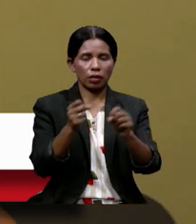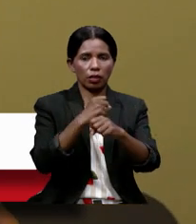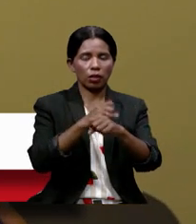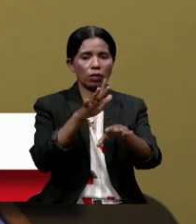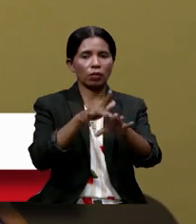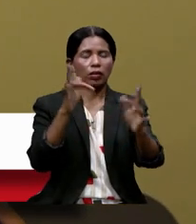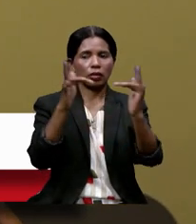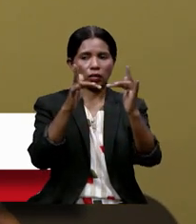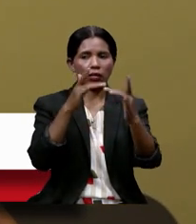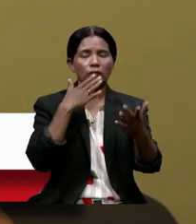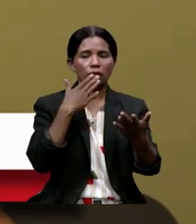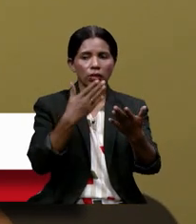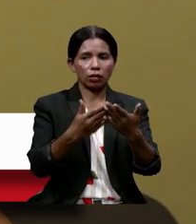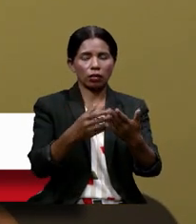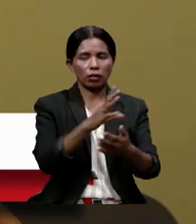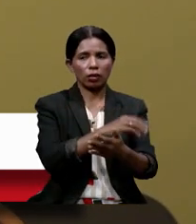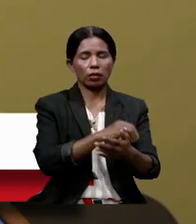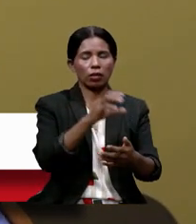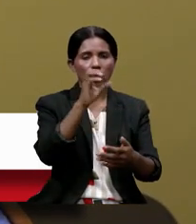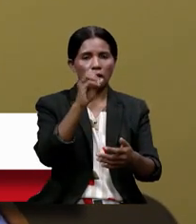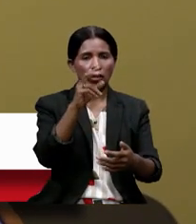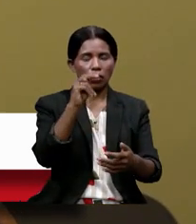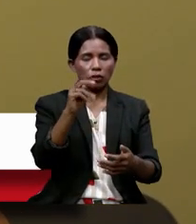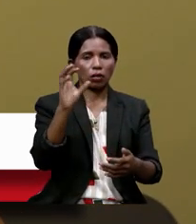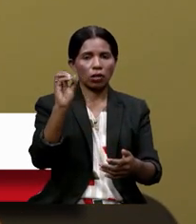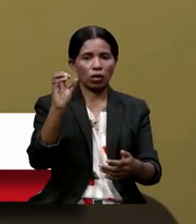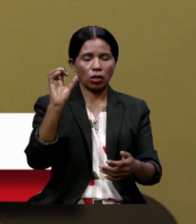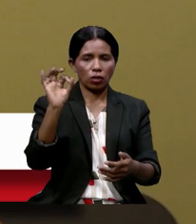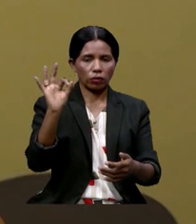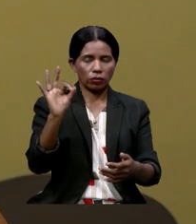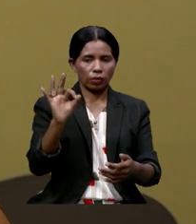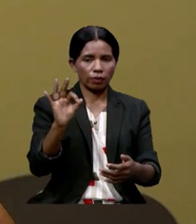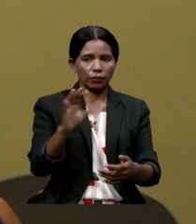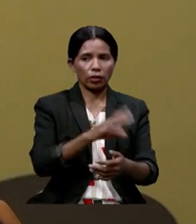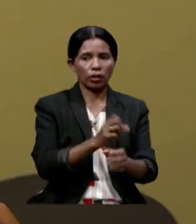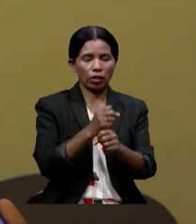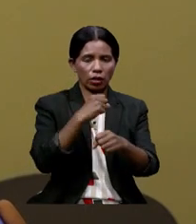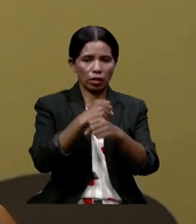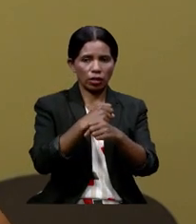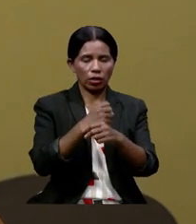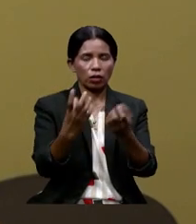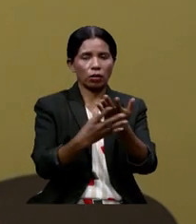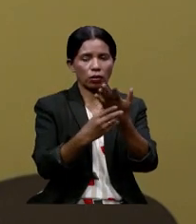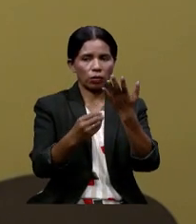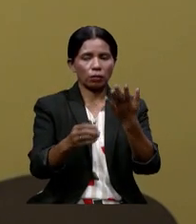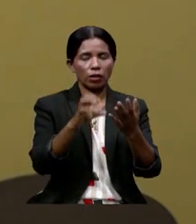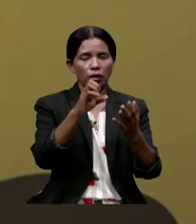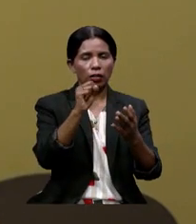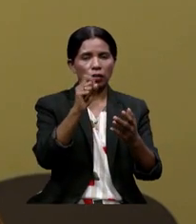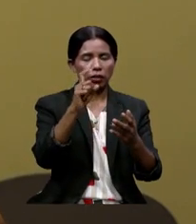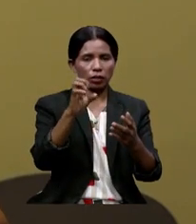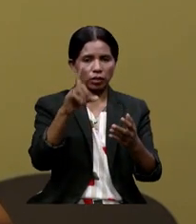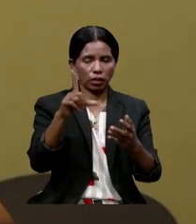dia, entah buatnya on off hela. Entah tinggi backup ho Excel manual, mungkin kita laku ide nih lah. Kita